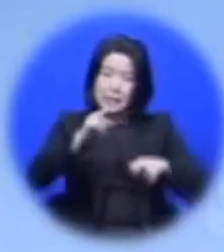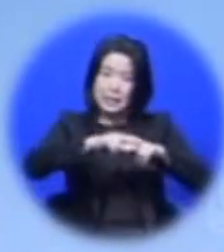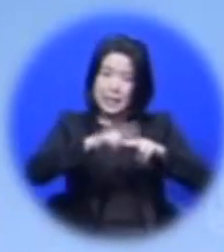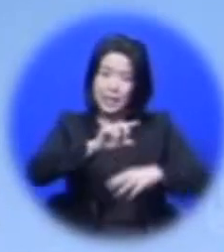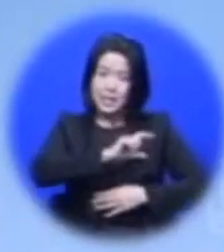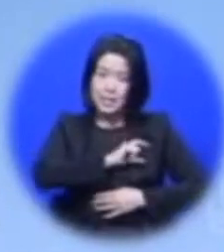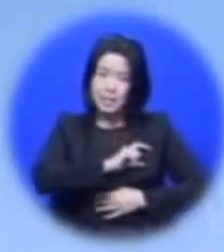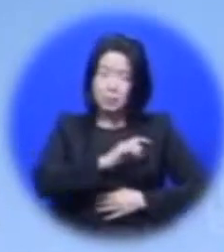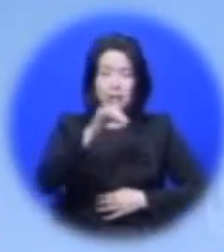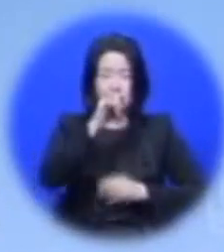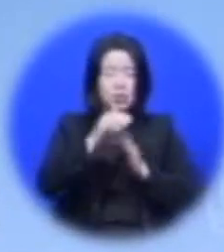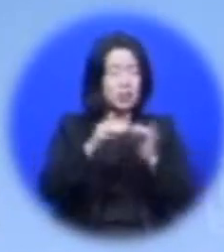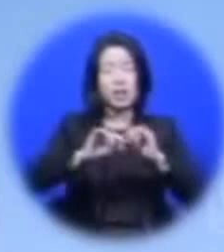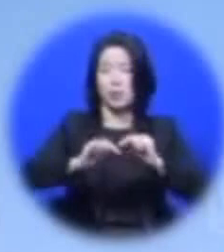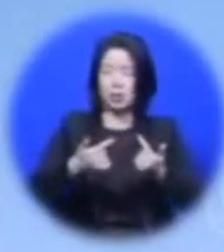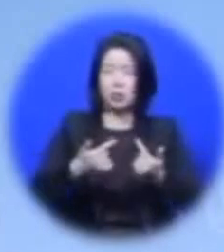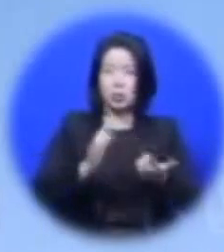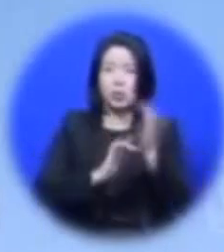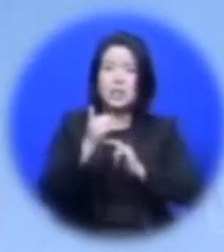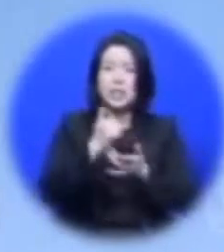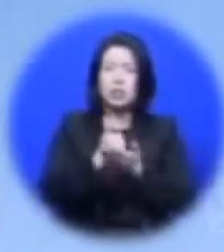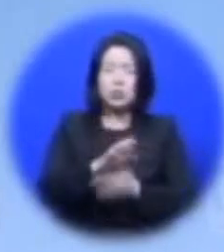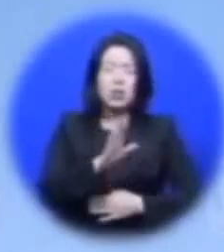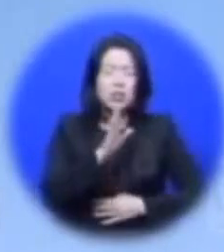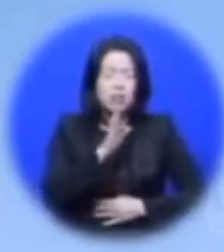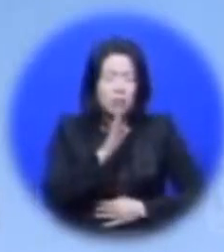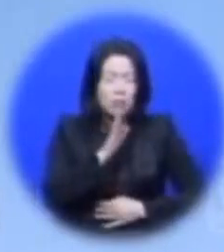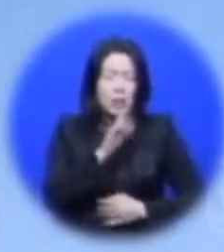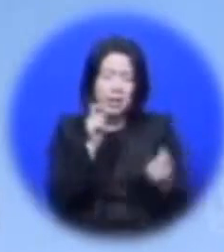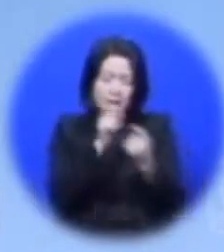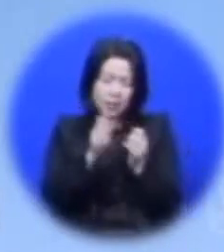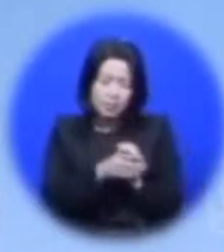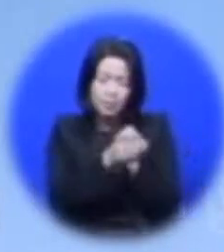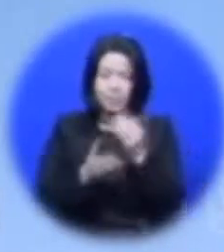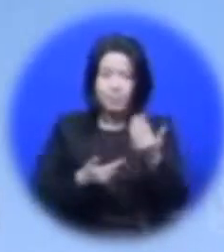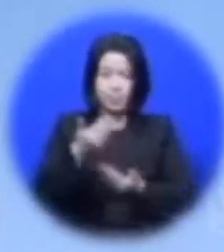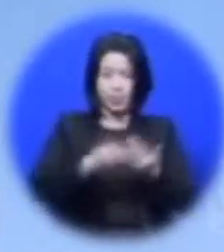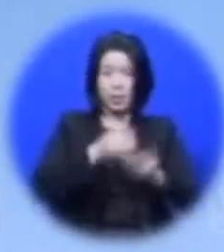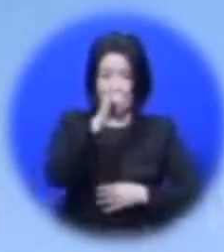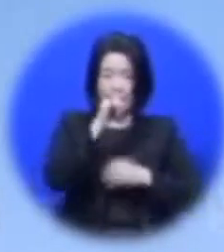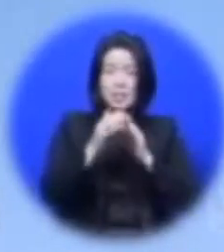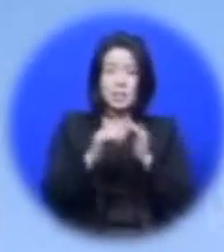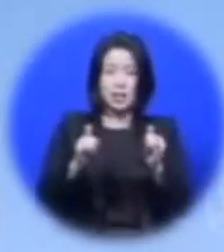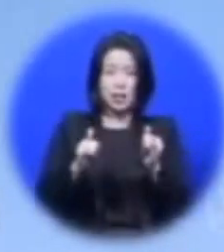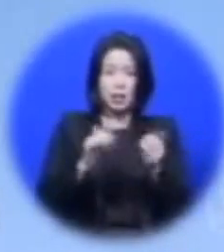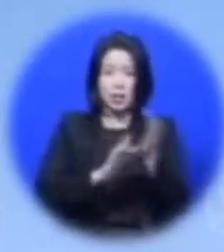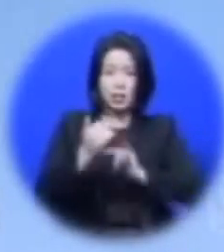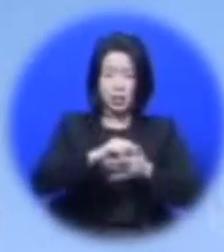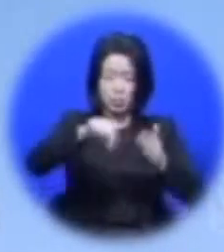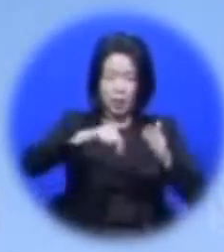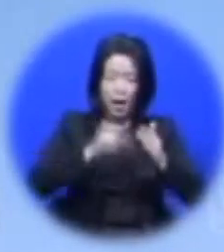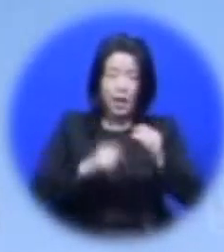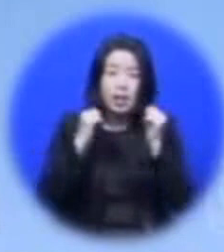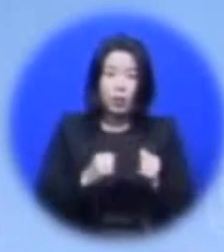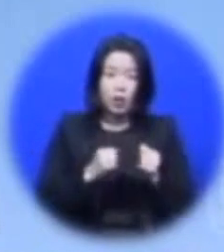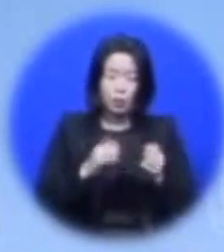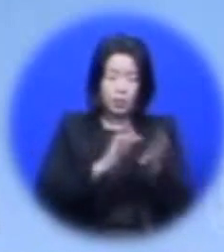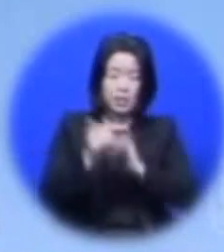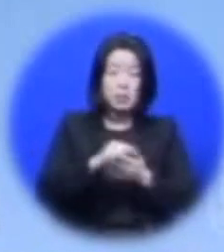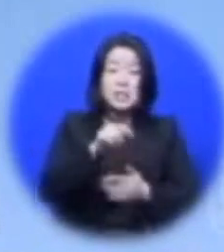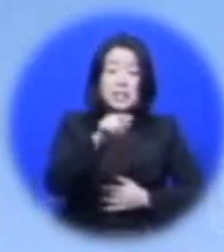아니고 예수님과 정말 사귐이 있는 사람. 예수님 안에 거하고 예수님은 그 사람 안에